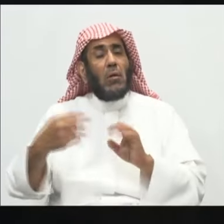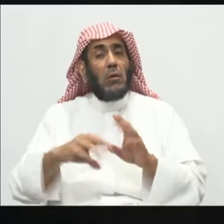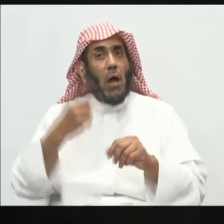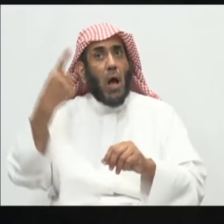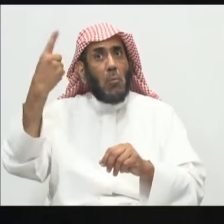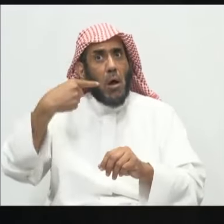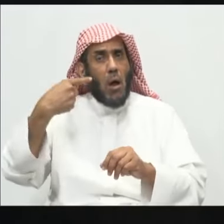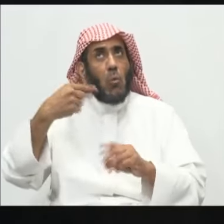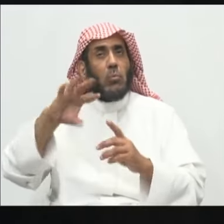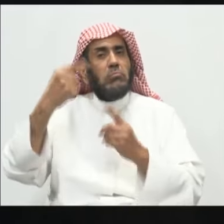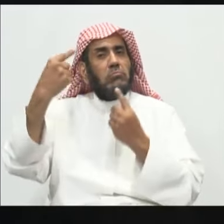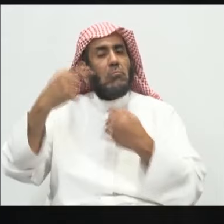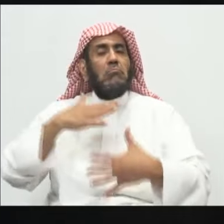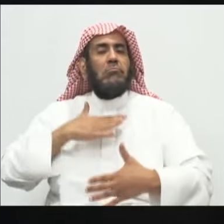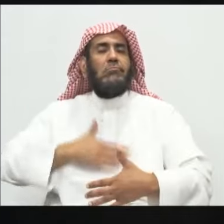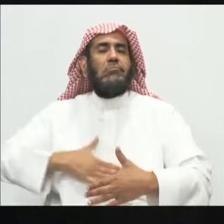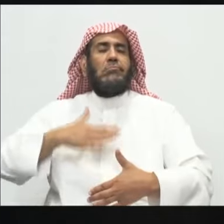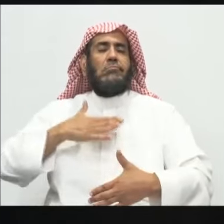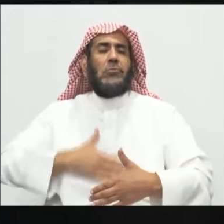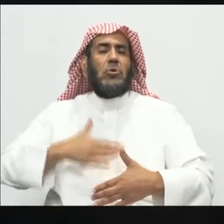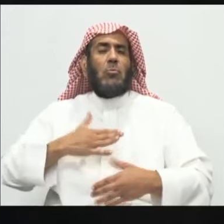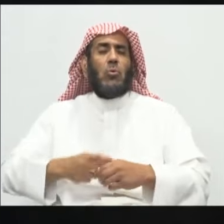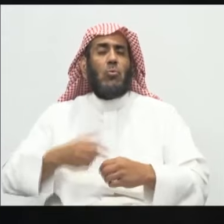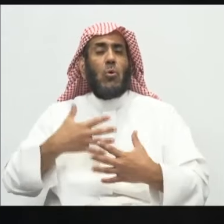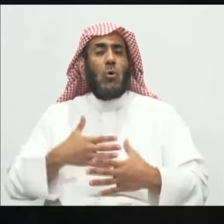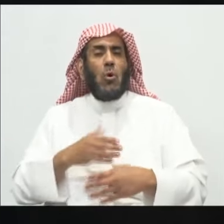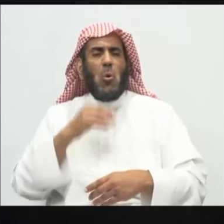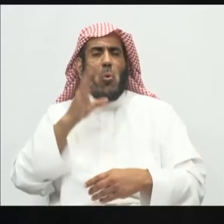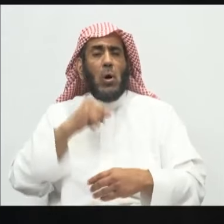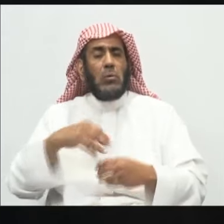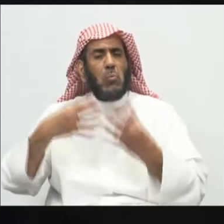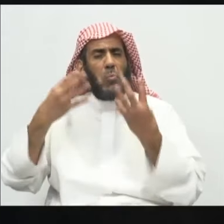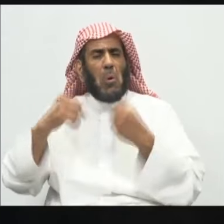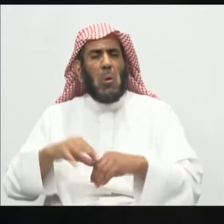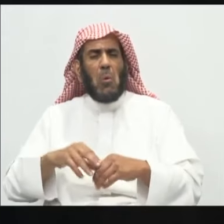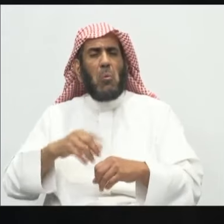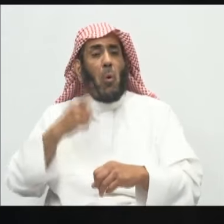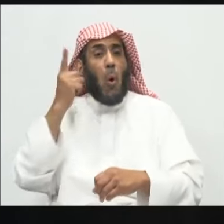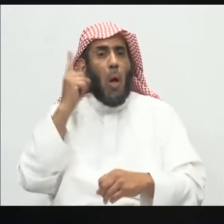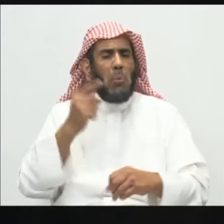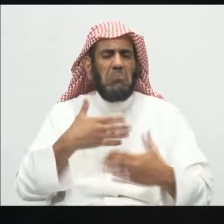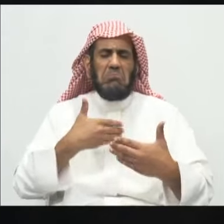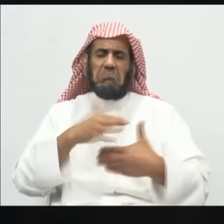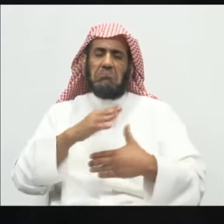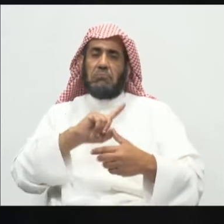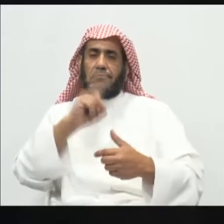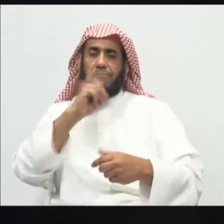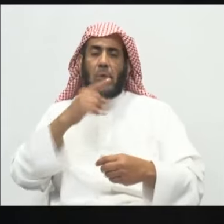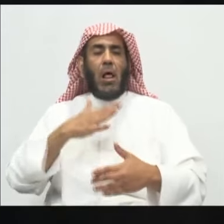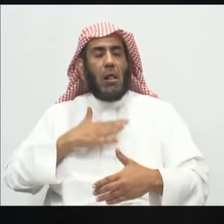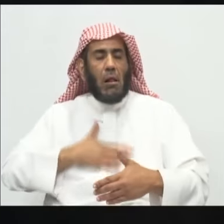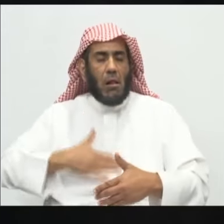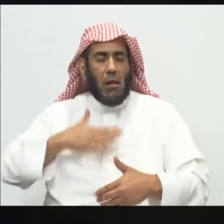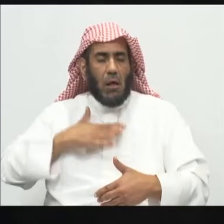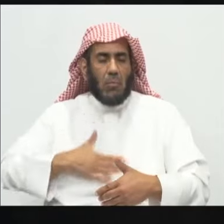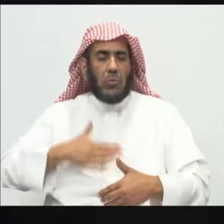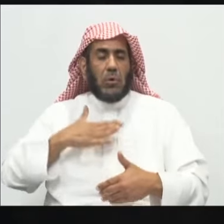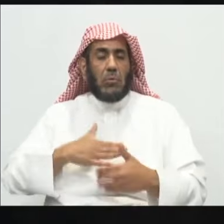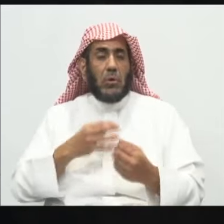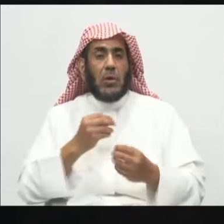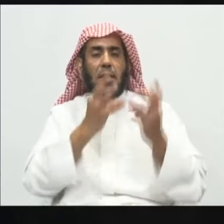الله ايضا او ذكر بالصبر بالصبر و عدم التخلي عن هذا الواجب فلا بد ان تصبر يعني ان